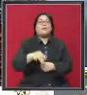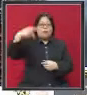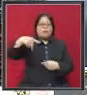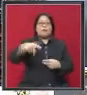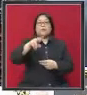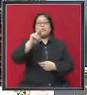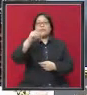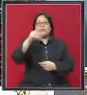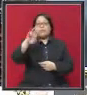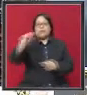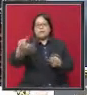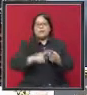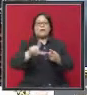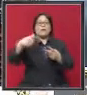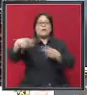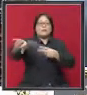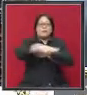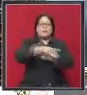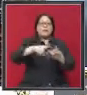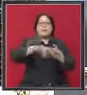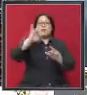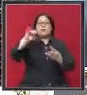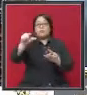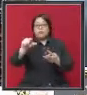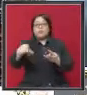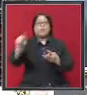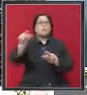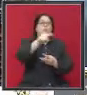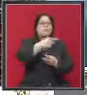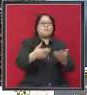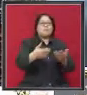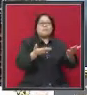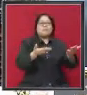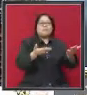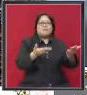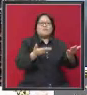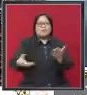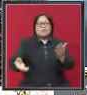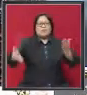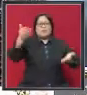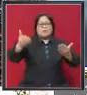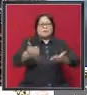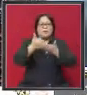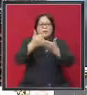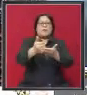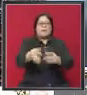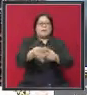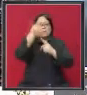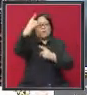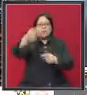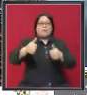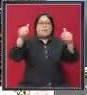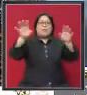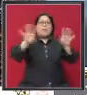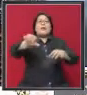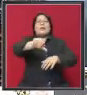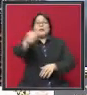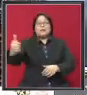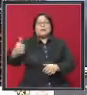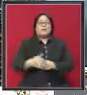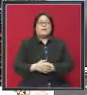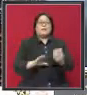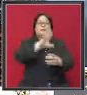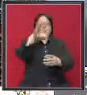Pontian, Ulu Rajang, Ipoh Barat, Lebah Pantai, Jelutong yang mengenai perlunya mempertimbangkan bantuan khas ini untuk Barisan Harapan yang